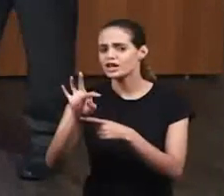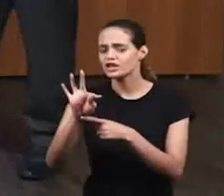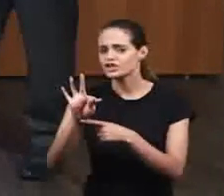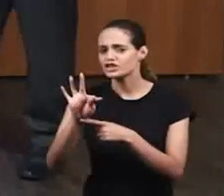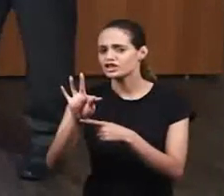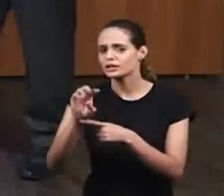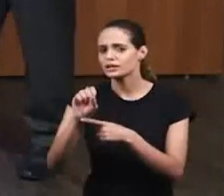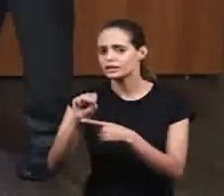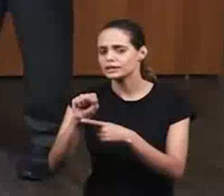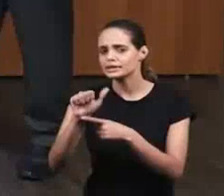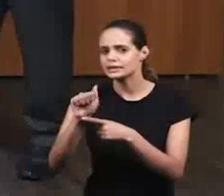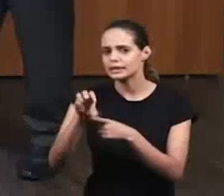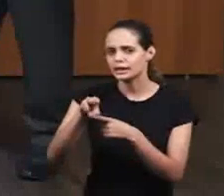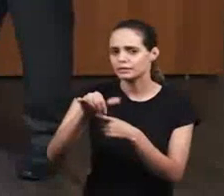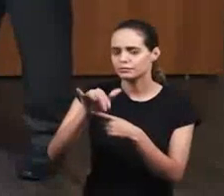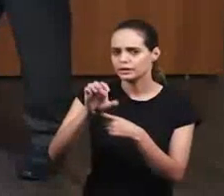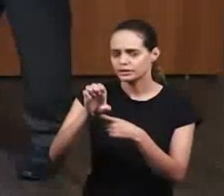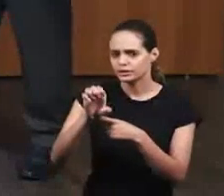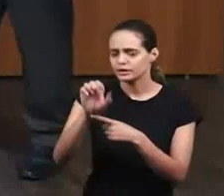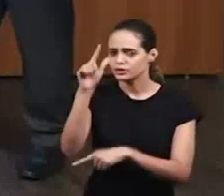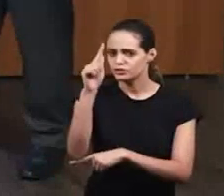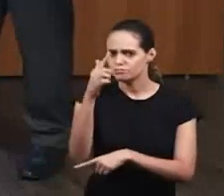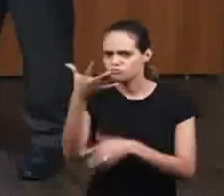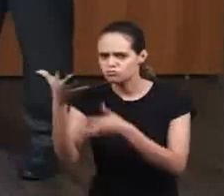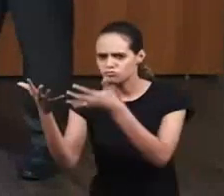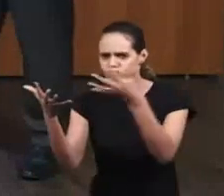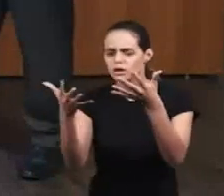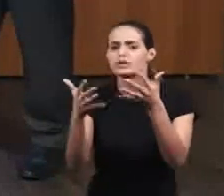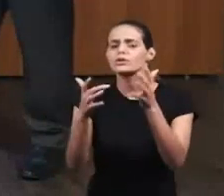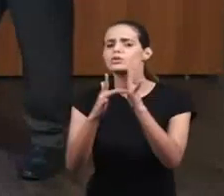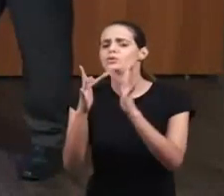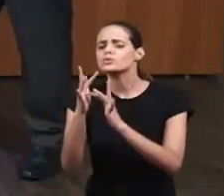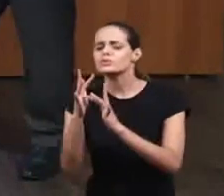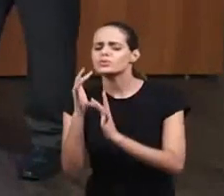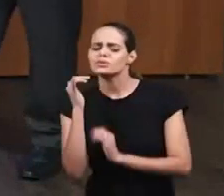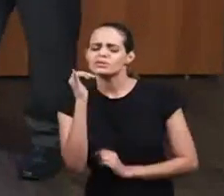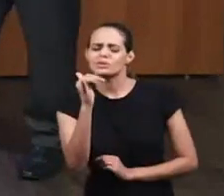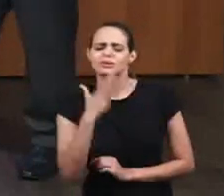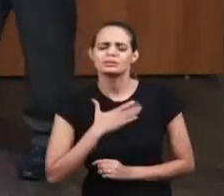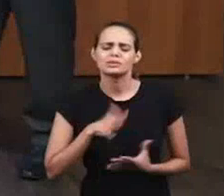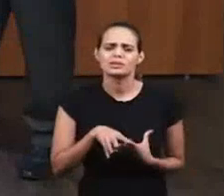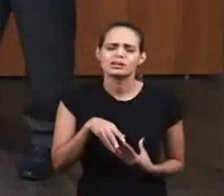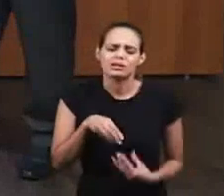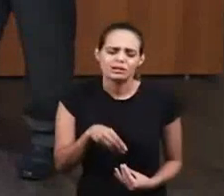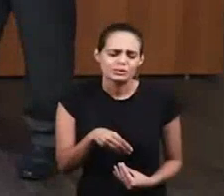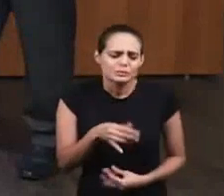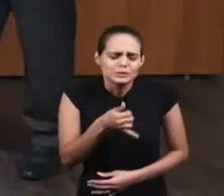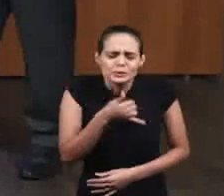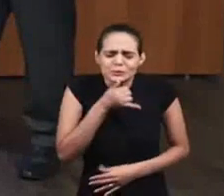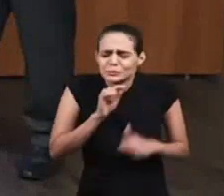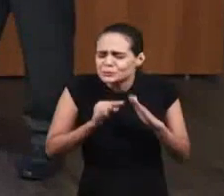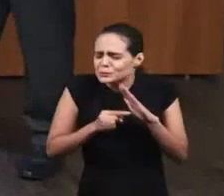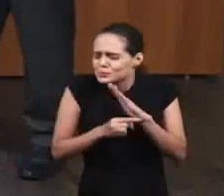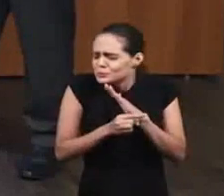allem über den Tod des Herrn Jesus. Dort in Gethsemane sprach